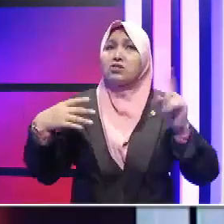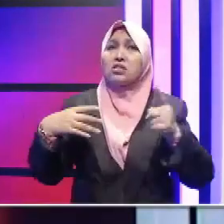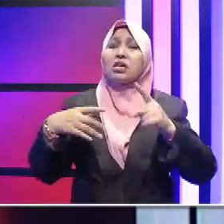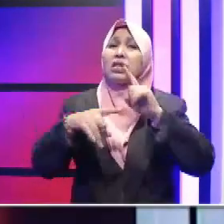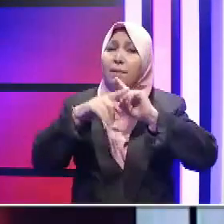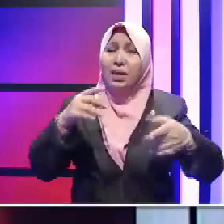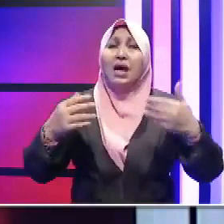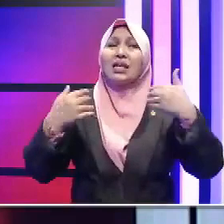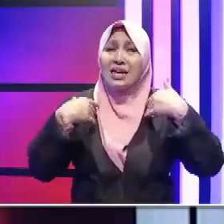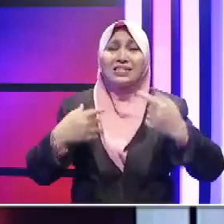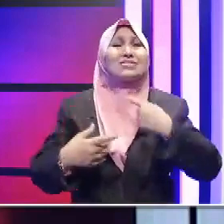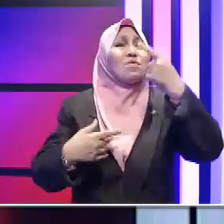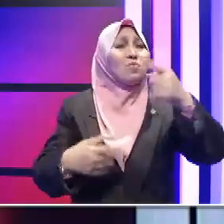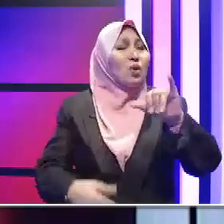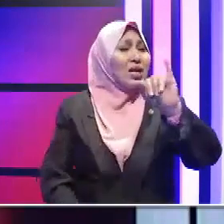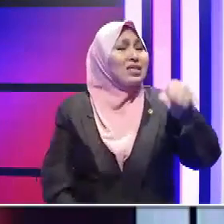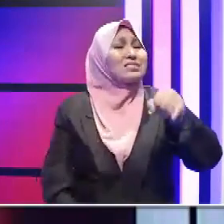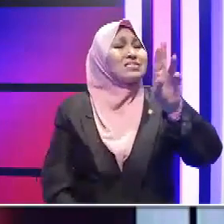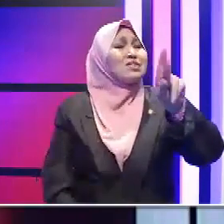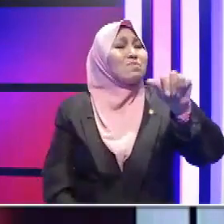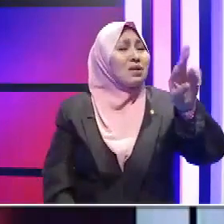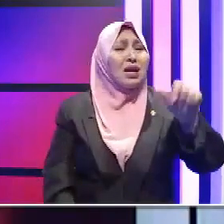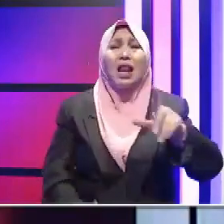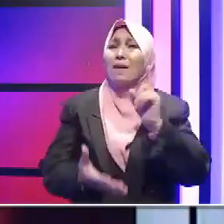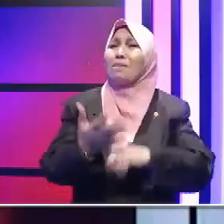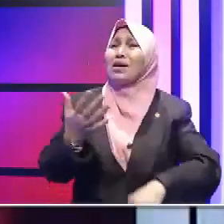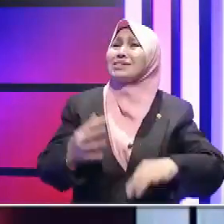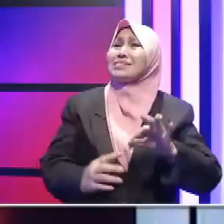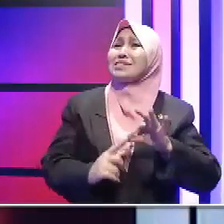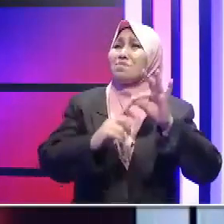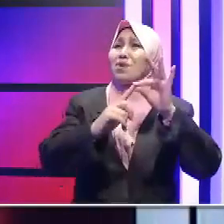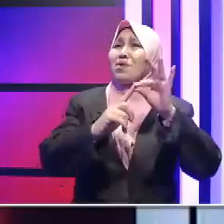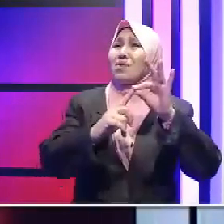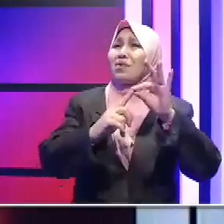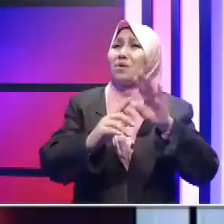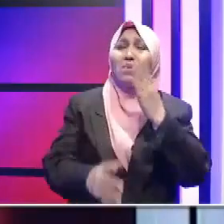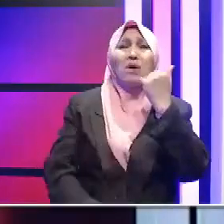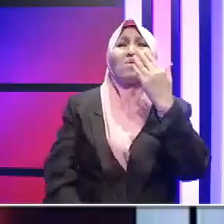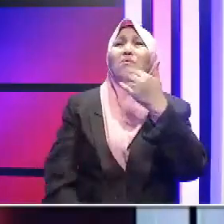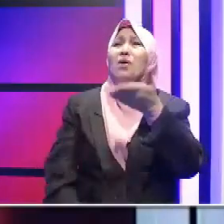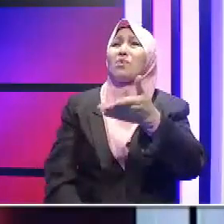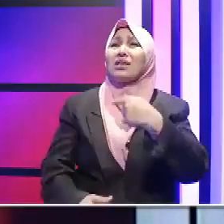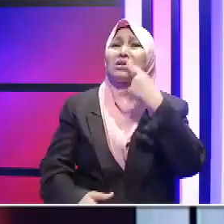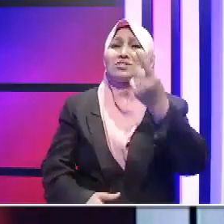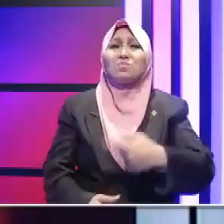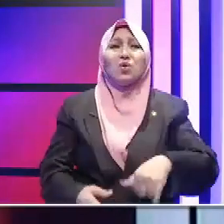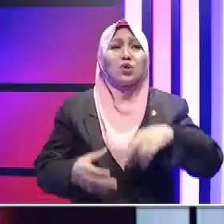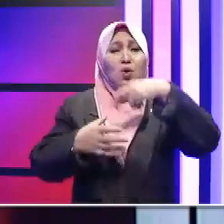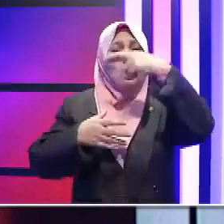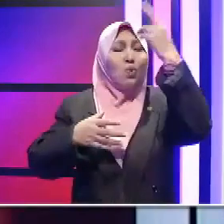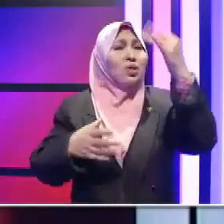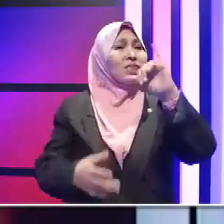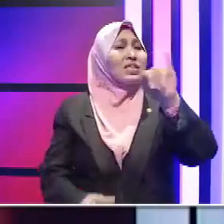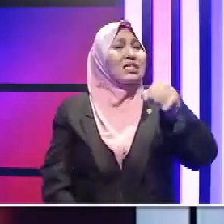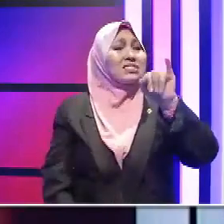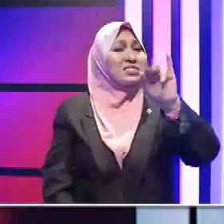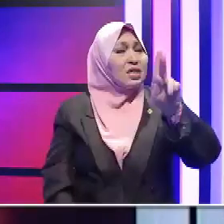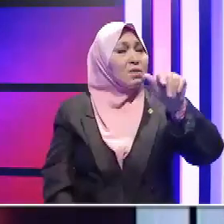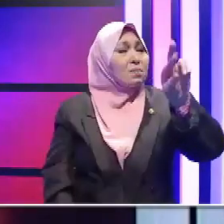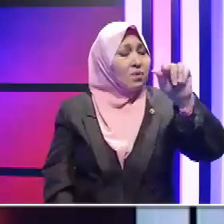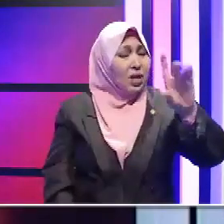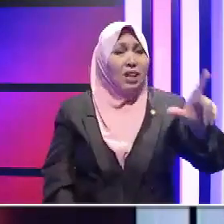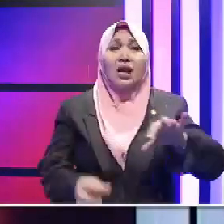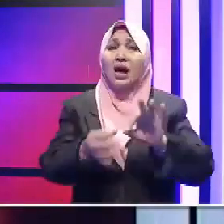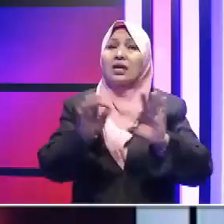disebutkan juga jibrin ha kenapa apa istimewanya Ustaz Jadi kenapa disebutkan juga roh ataupun Jibril disini dalam